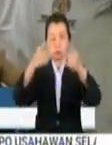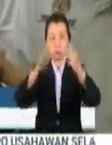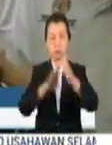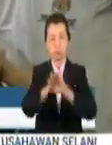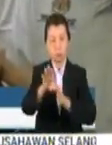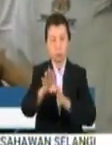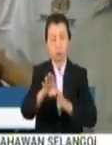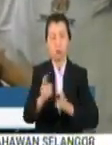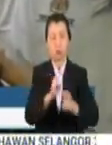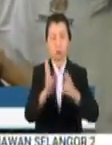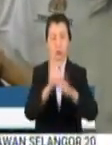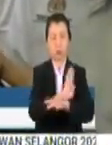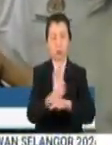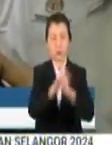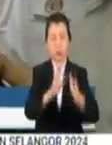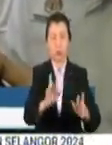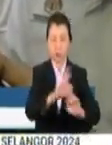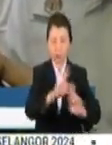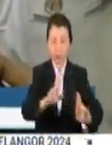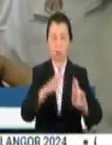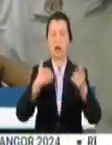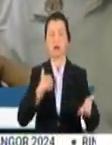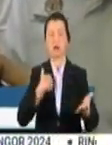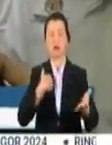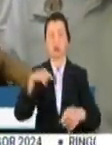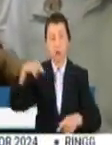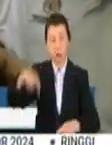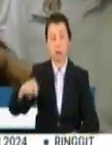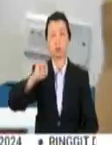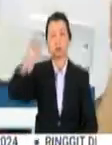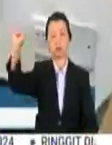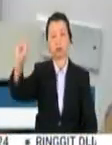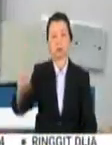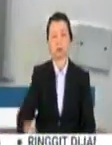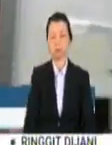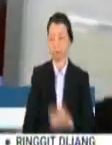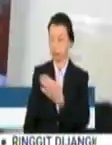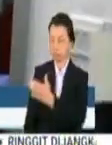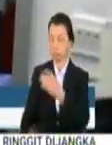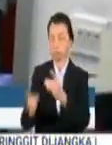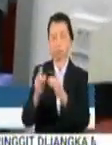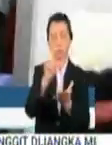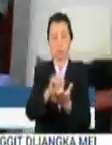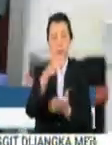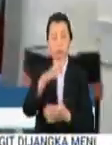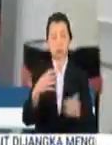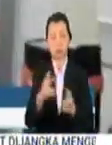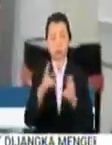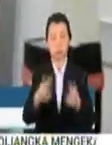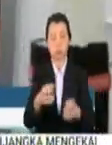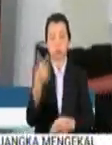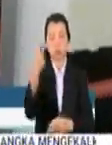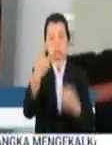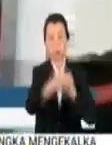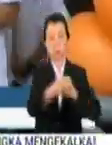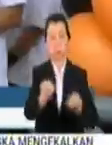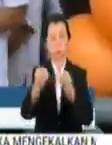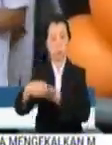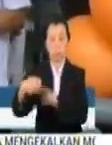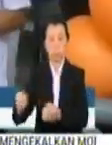usahawan-usahawan sedia ada di di Sabah beliau diemi media selepas merasmikan kedua-dua pejabat